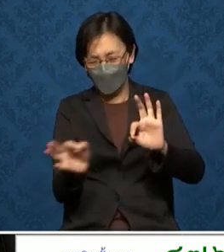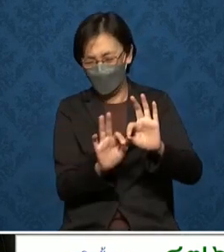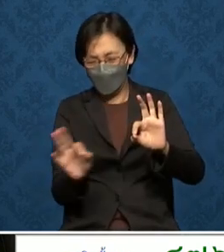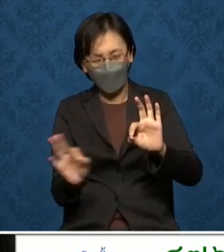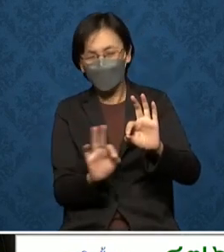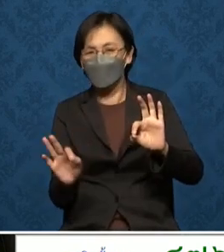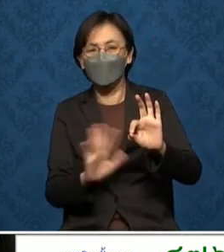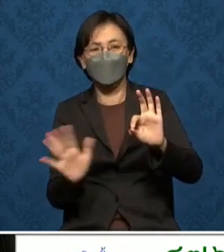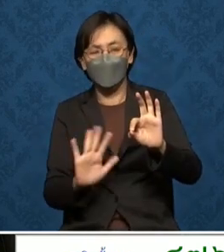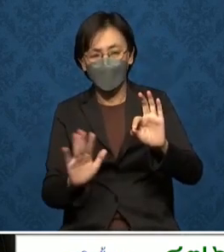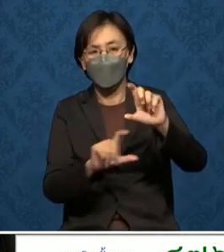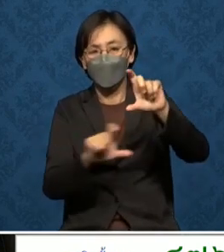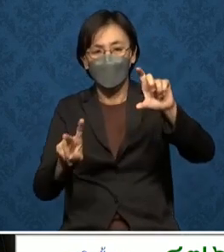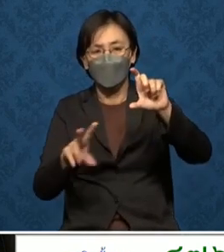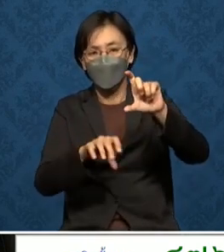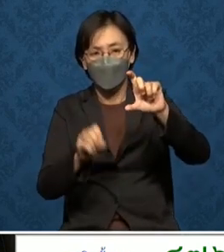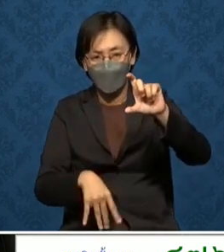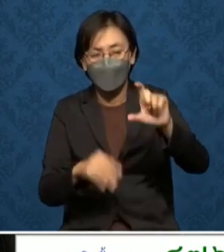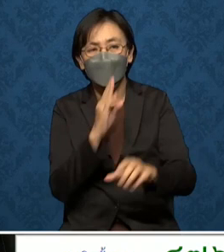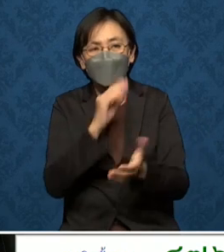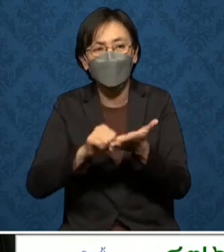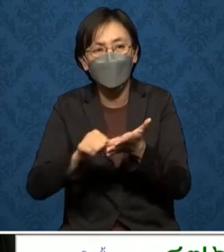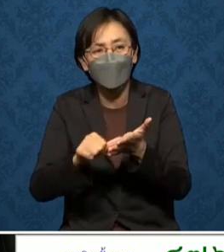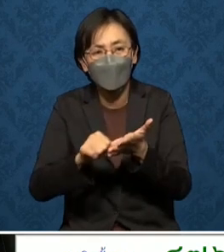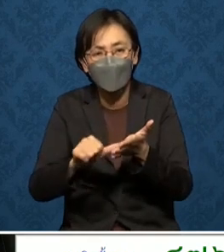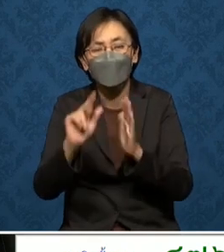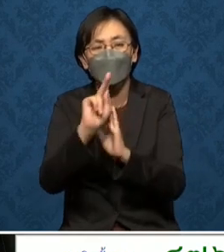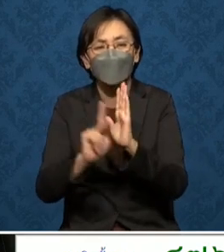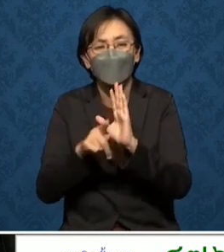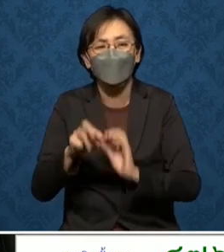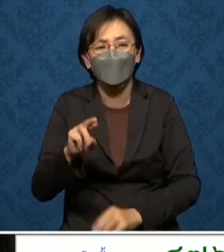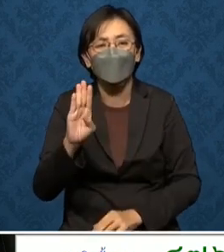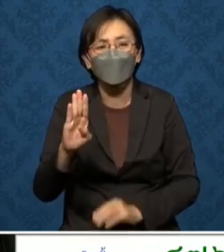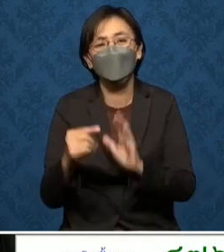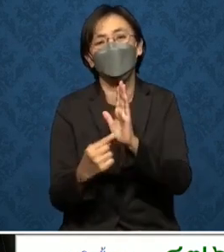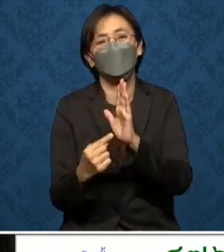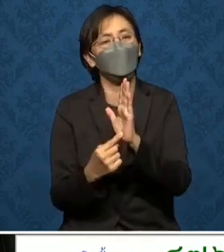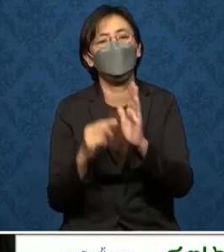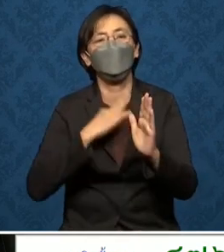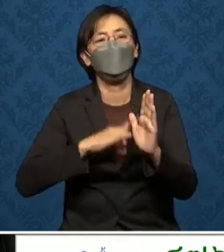insanlarอะไร? ผมหา